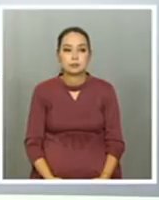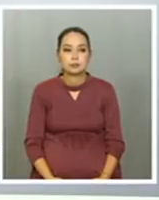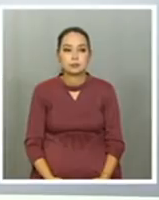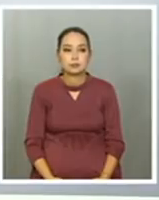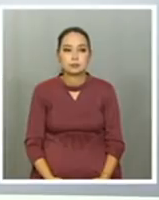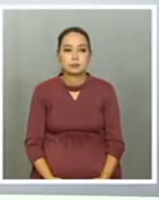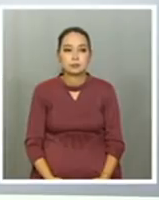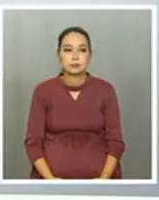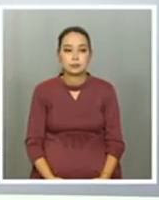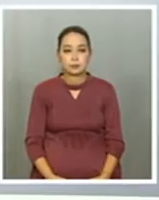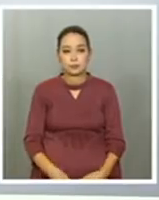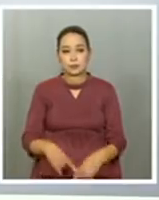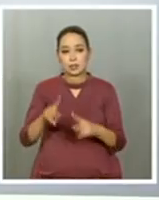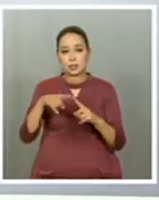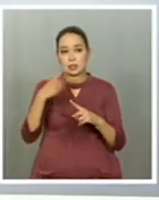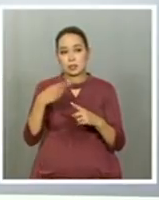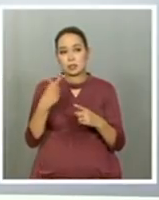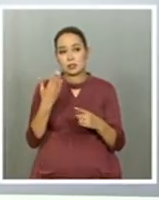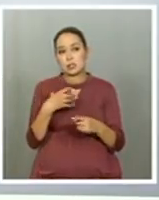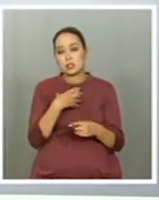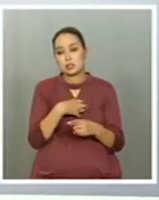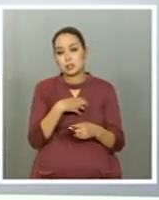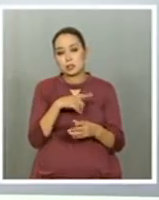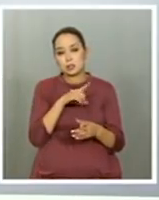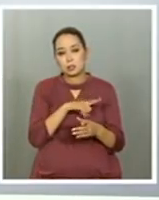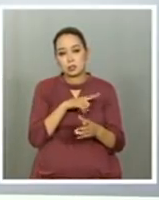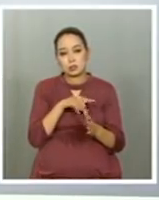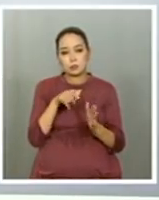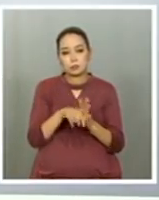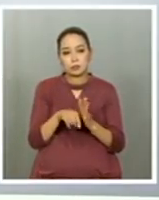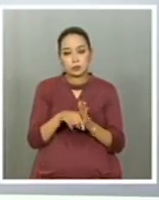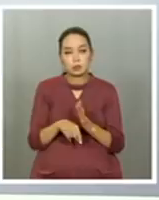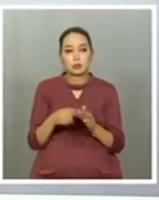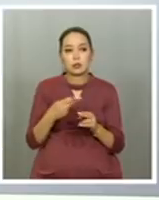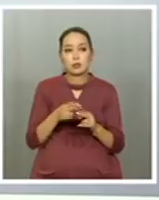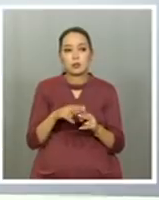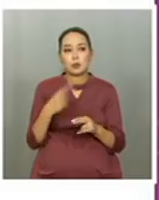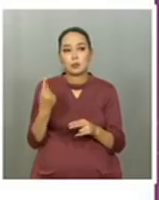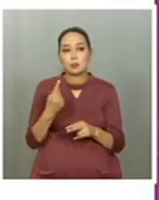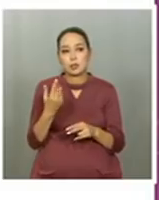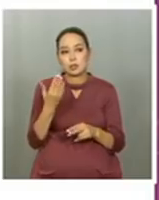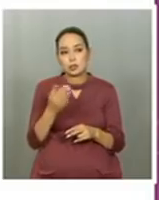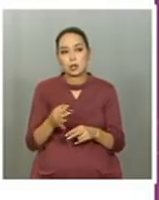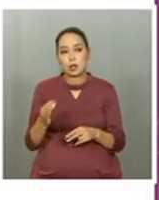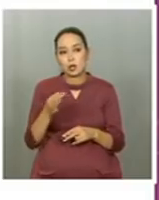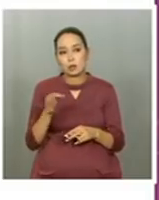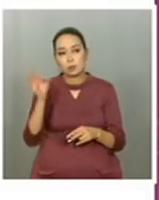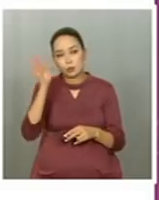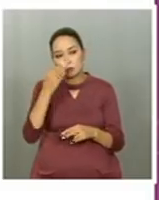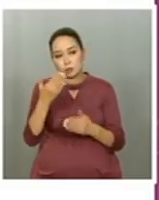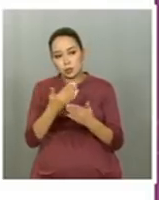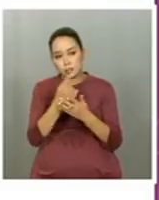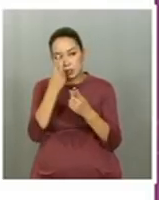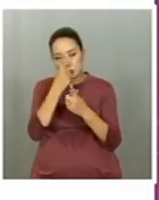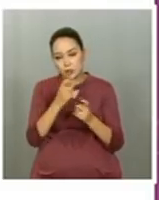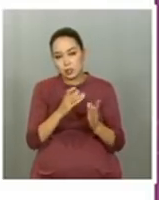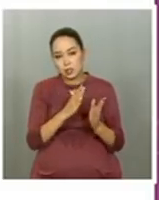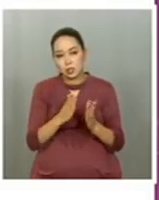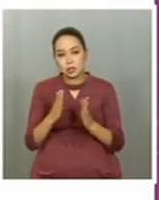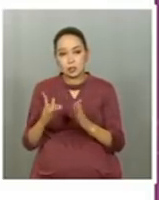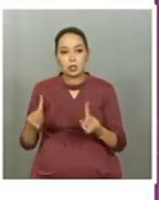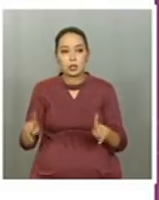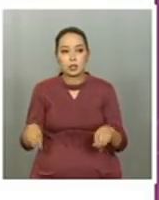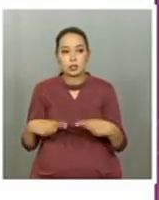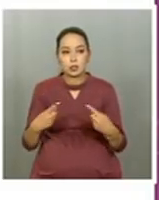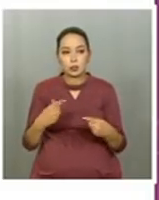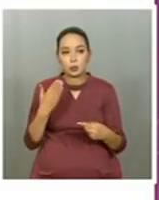Келесі кезекте аудандастырдың негізгі функцияларын қарастырып өтетін болсақ, бұл бірінші аумақ туралы ақпаратты ретке келтіру,